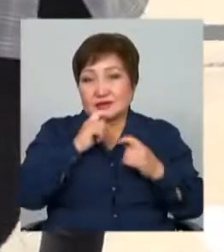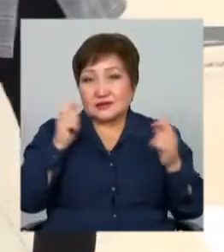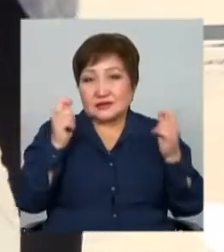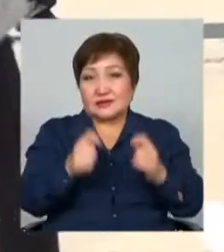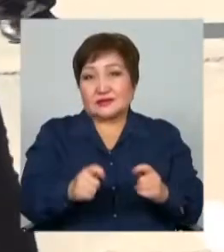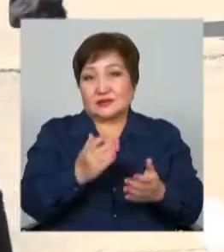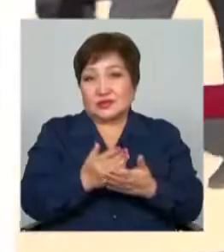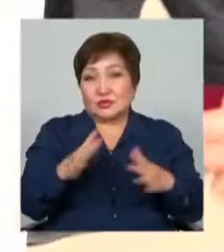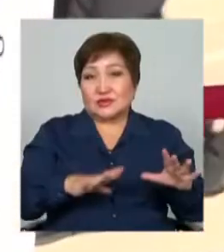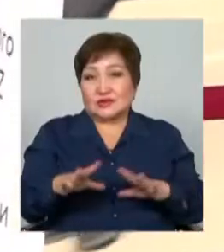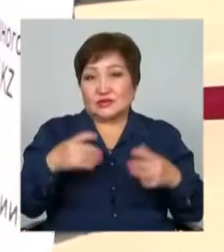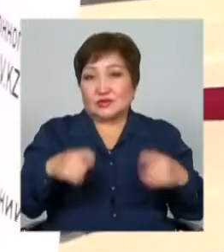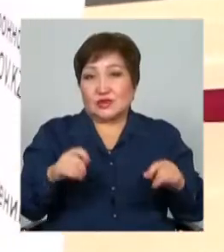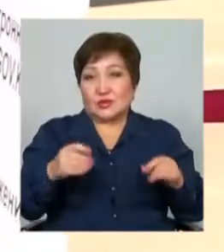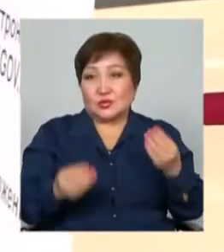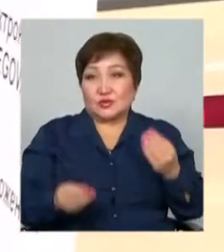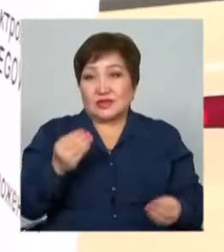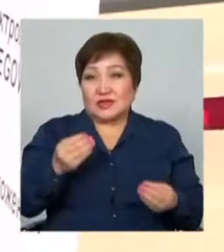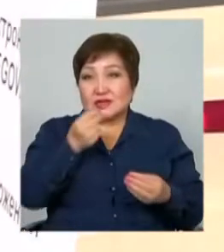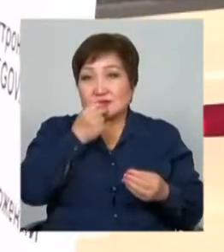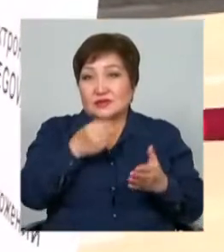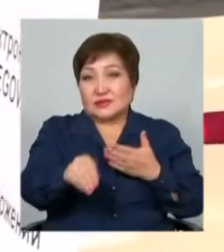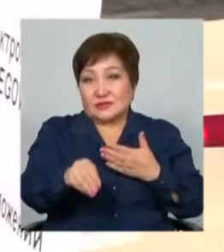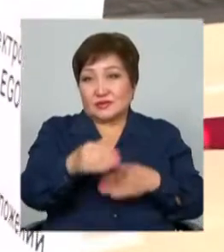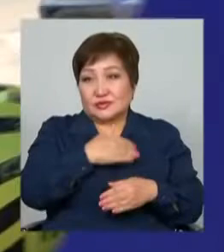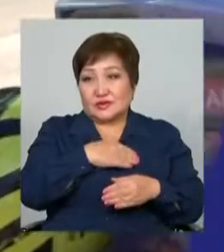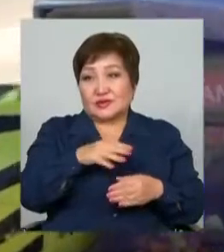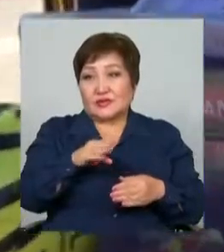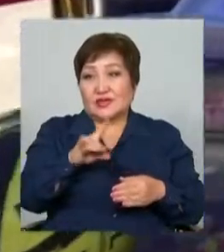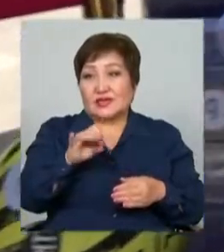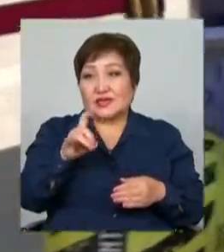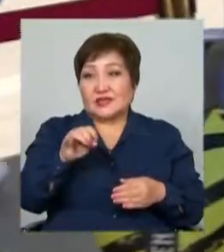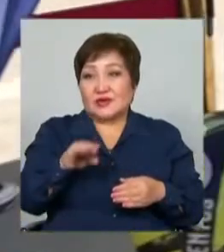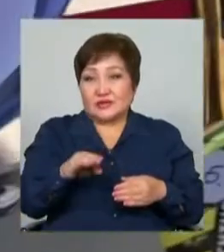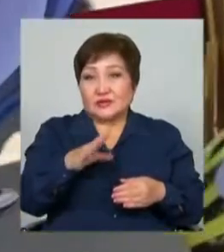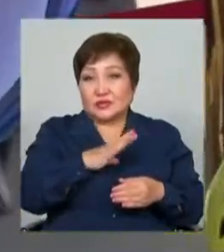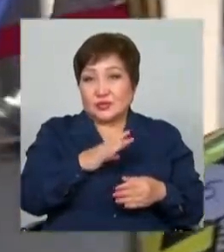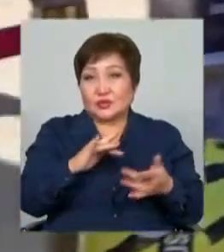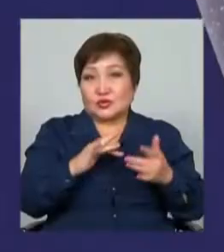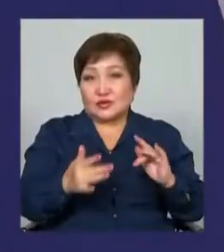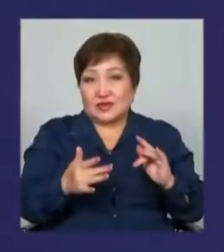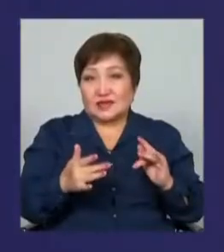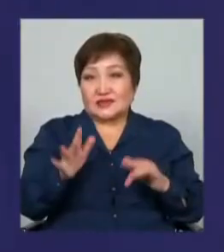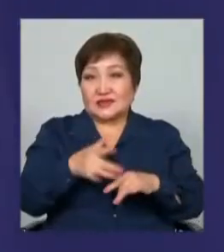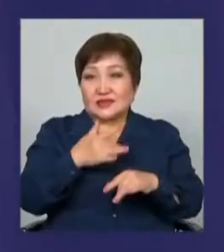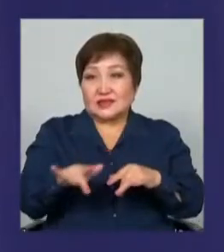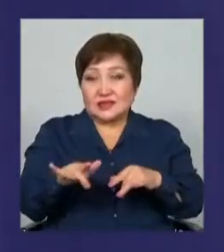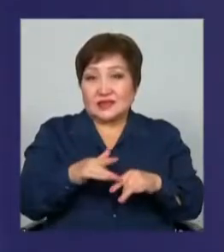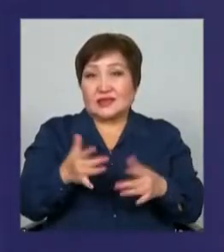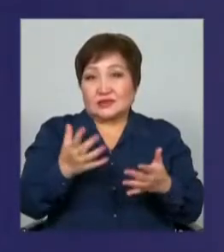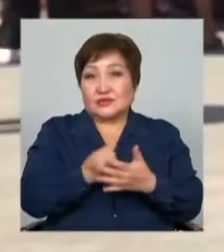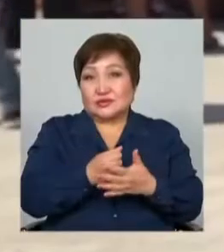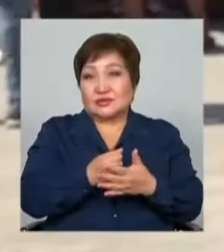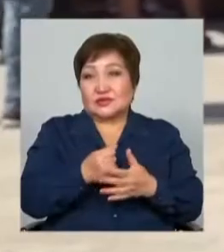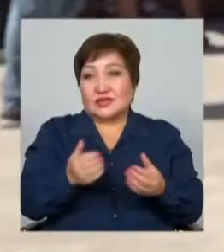орнына азық-түлік сатып алуға келген Тамара Рахымованың жолы болды. Бүгін онлайн санақтан өтудің сәті түсіп, қазанды қанжығасына